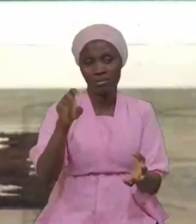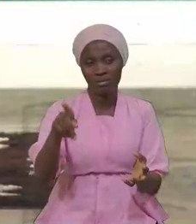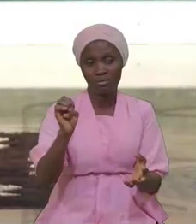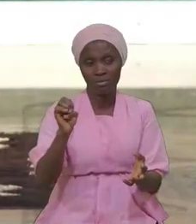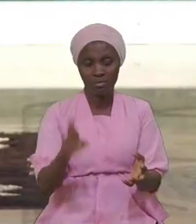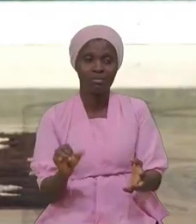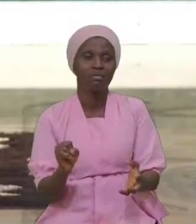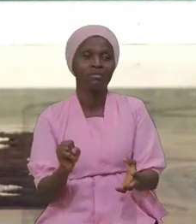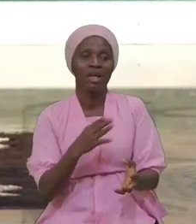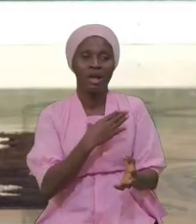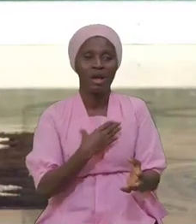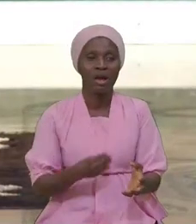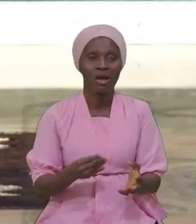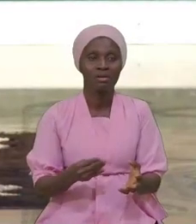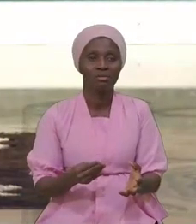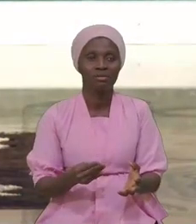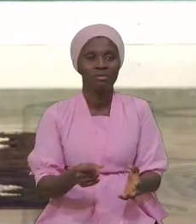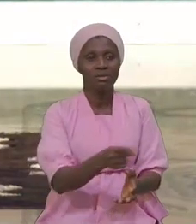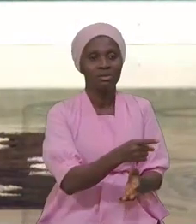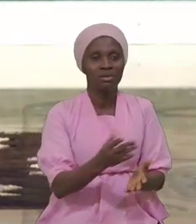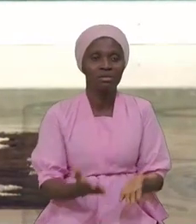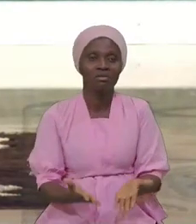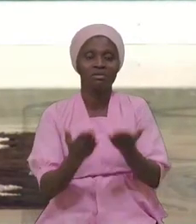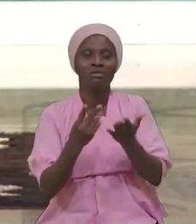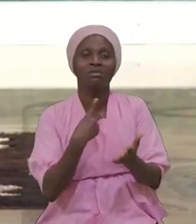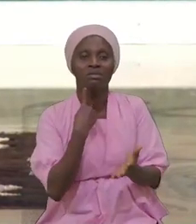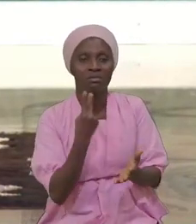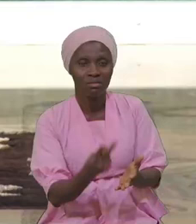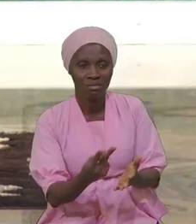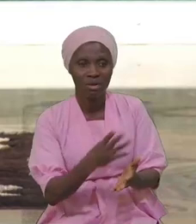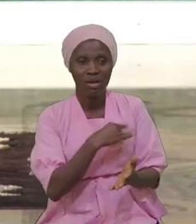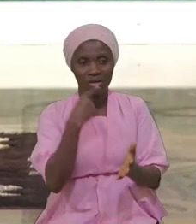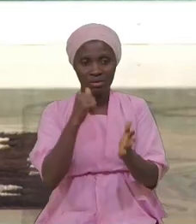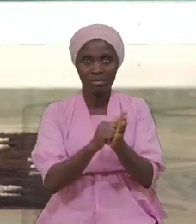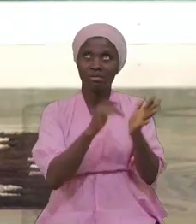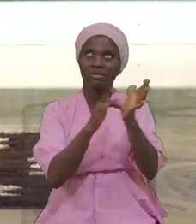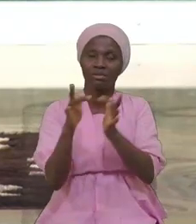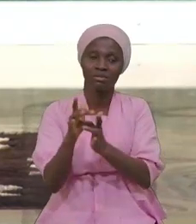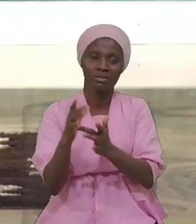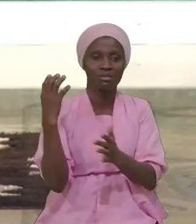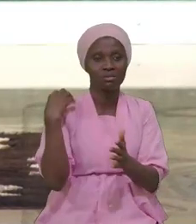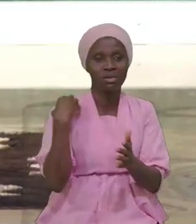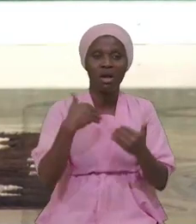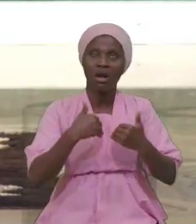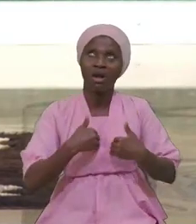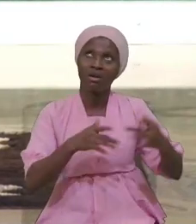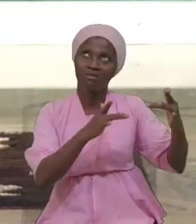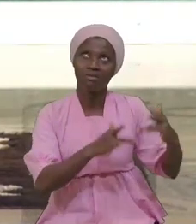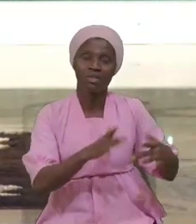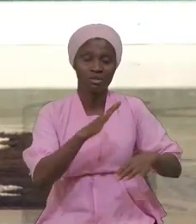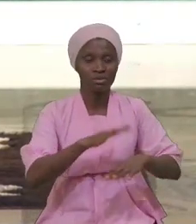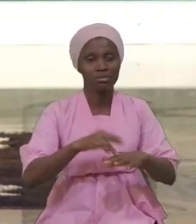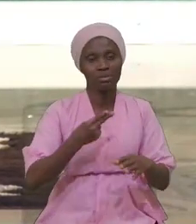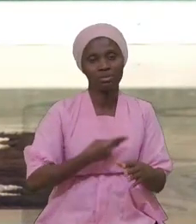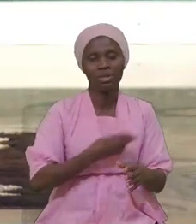et dirent, « Jésus, Maître, aie pitié de nous. » Dès